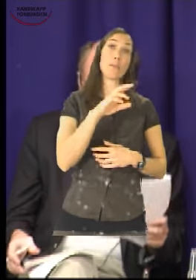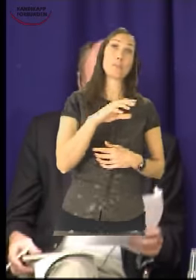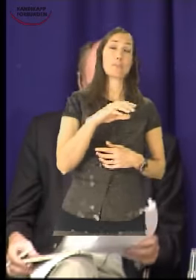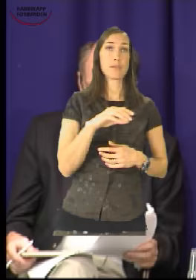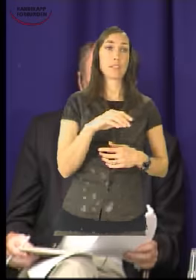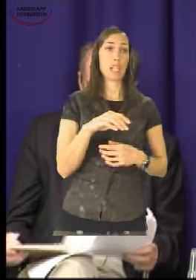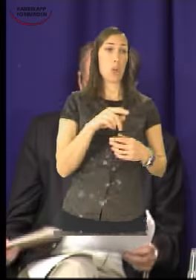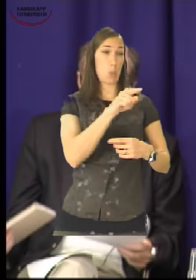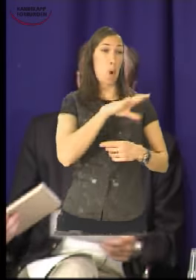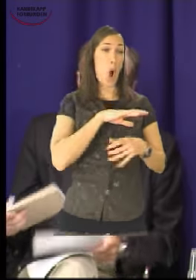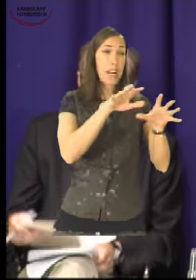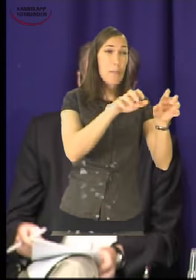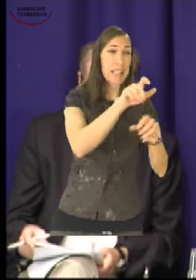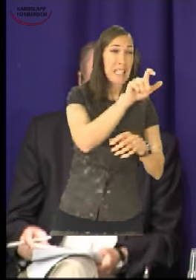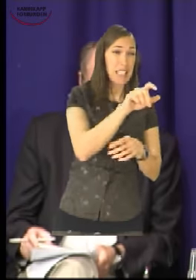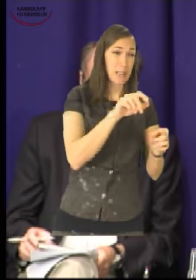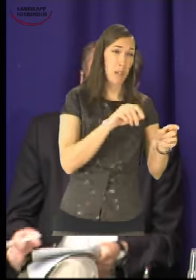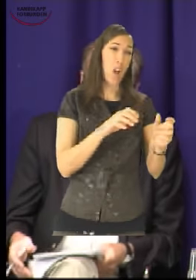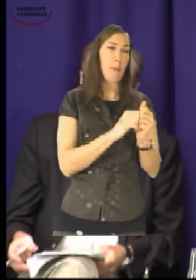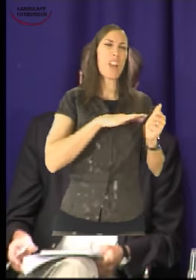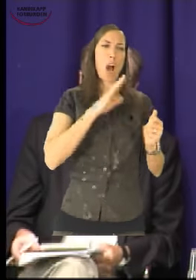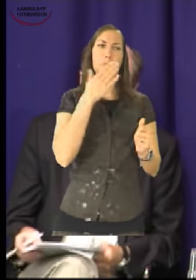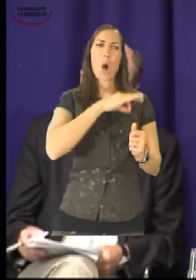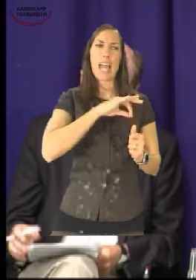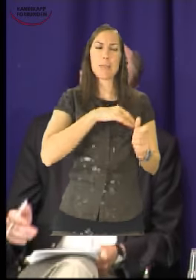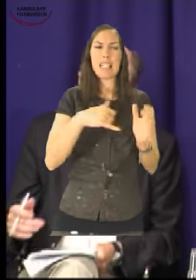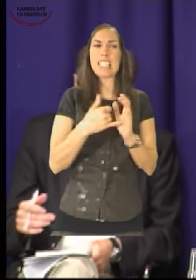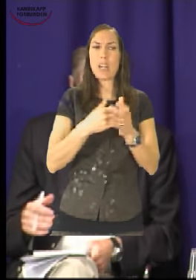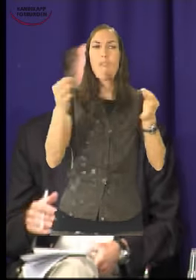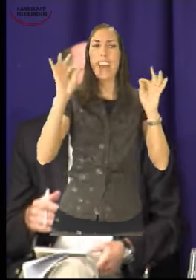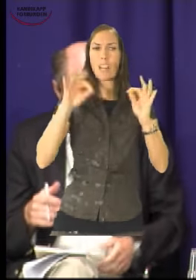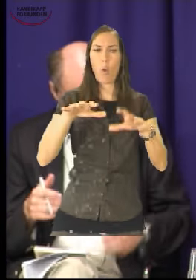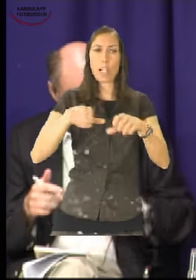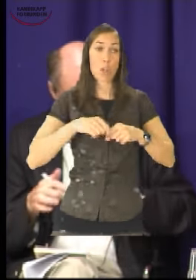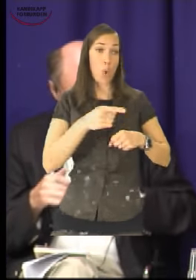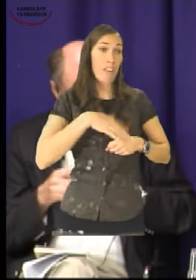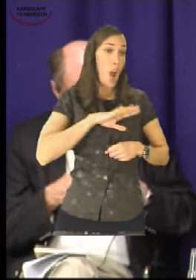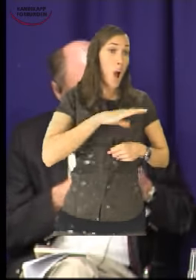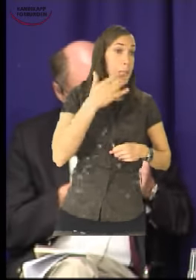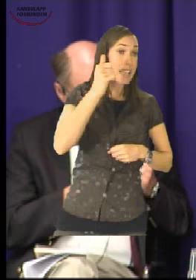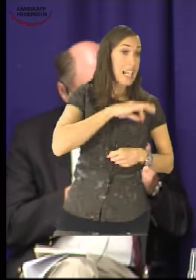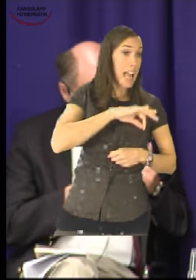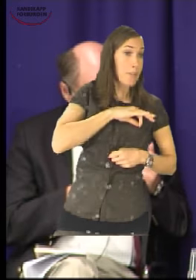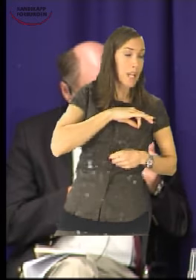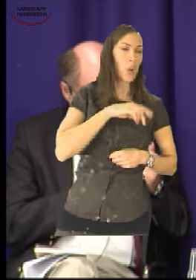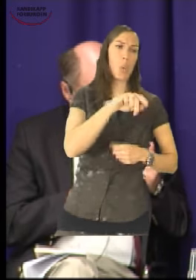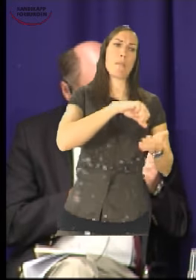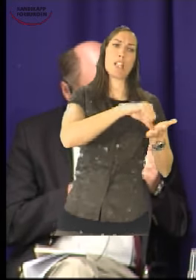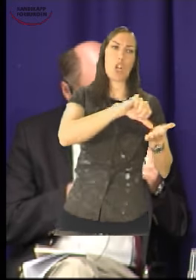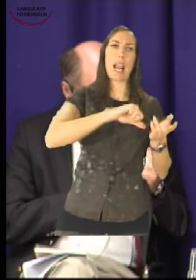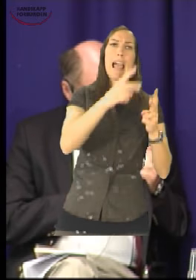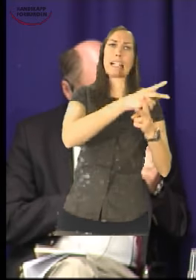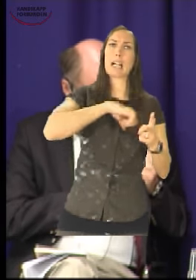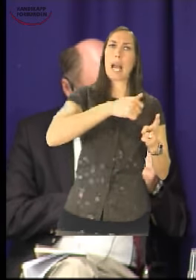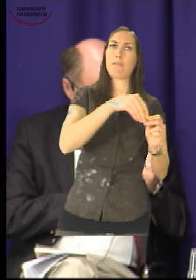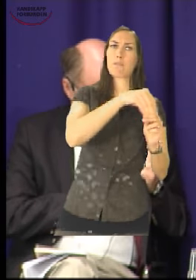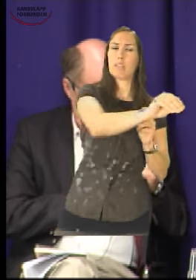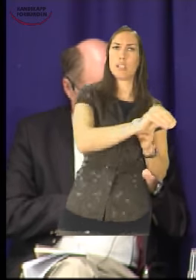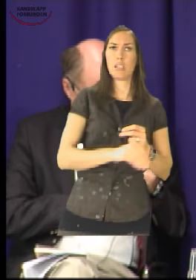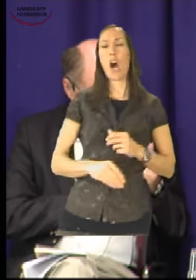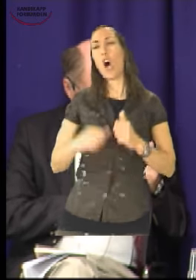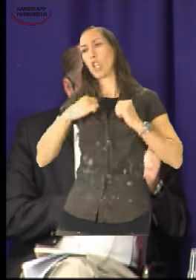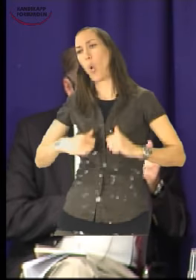din reumatism, här har vi bra läkemedel som ingår i det offentliga åtagandet. Vill du ha några bättre så får du betala extra. Vad tråkigt att vi